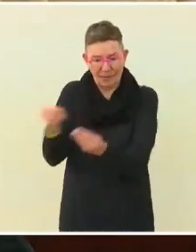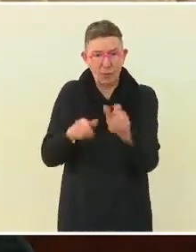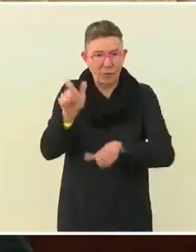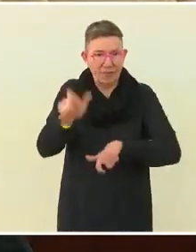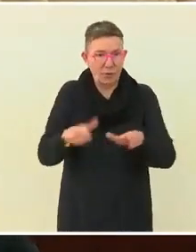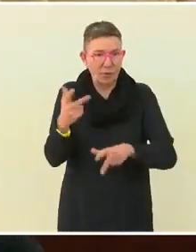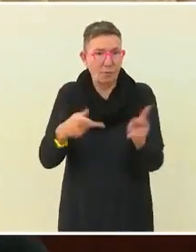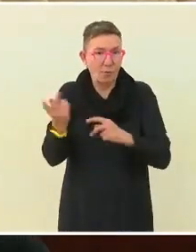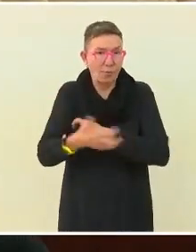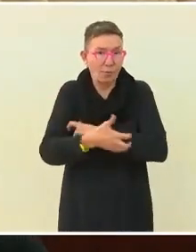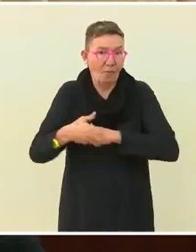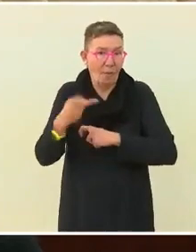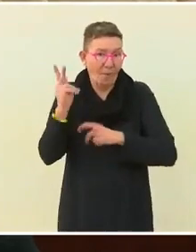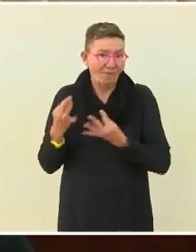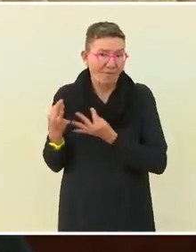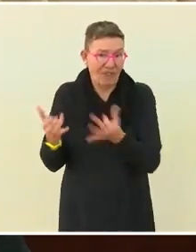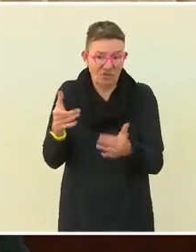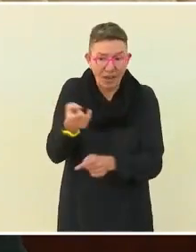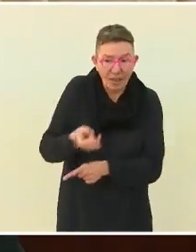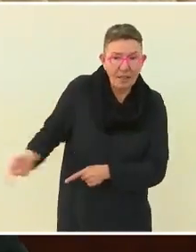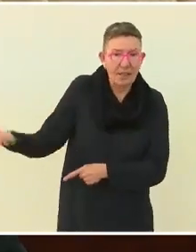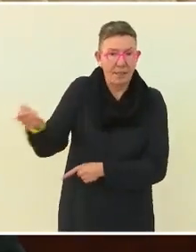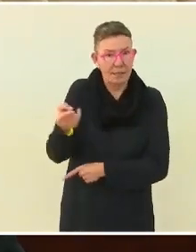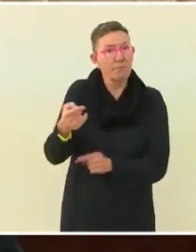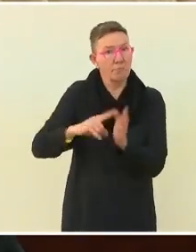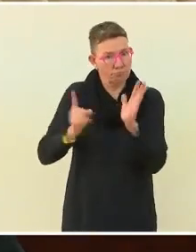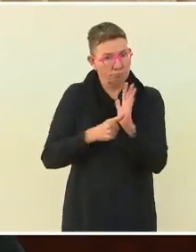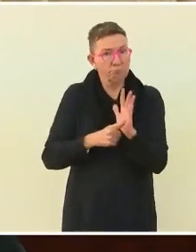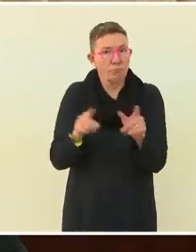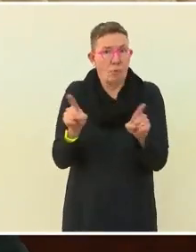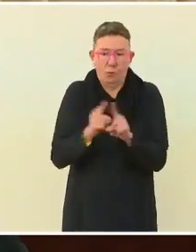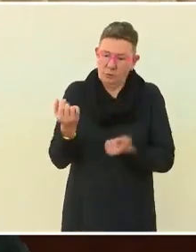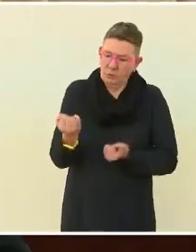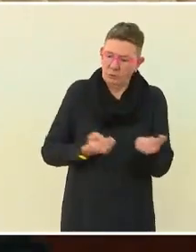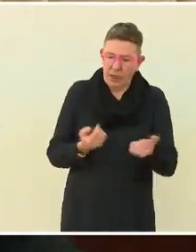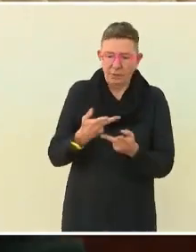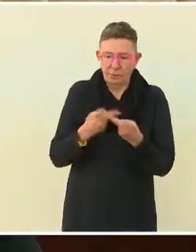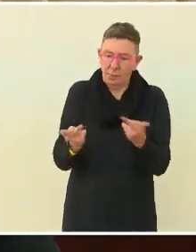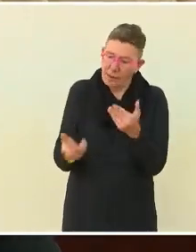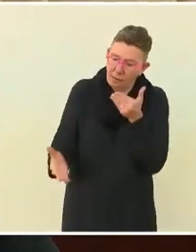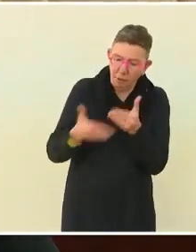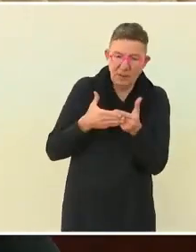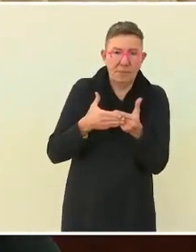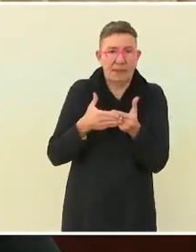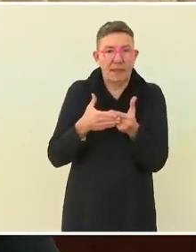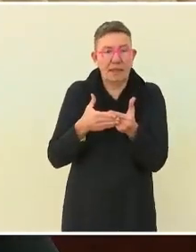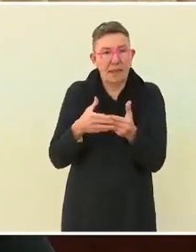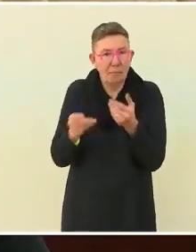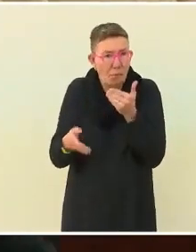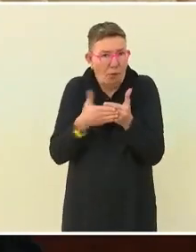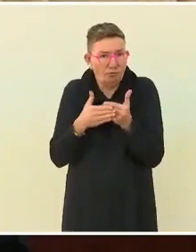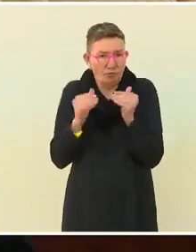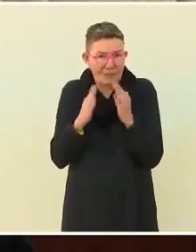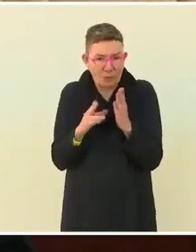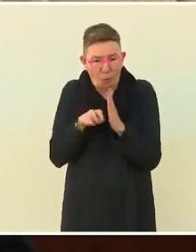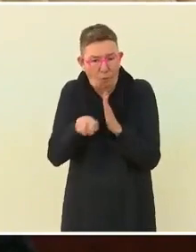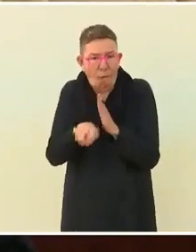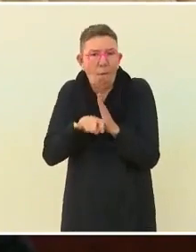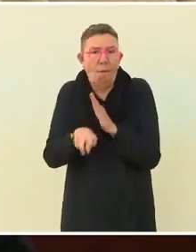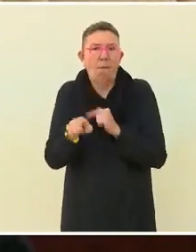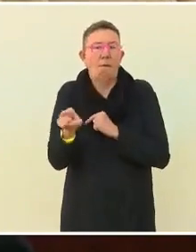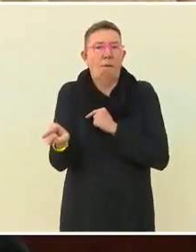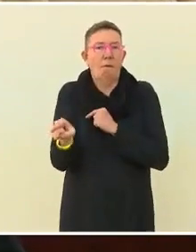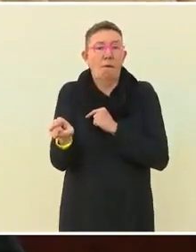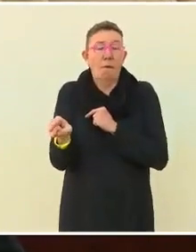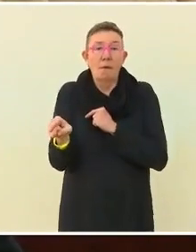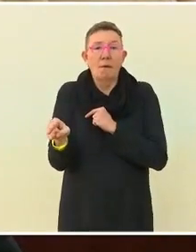fragiles du Finistère et qui ont droit, eux aussi, à un service public de proximité au plus près de chez eux. Ce